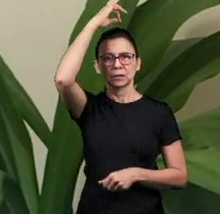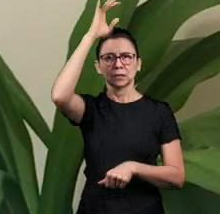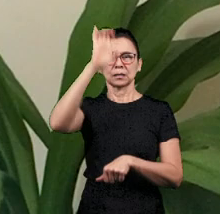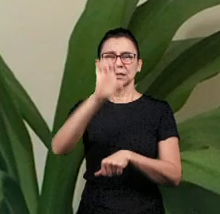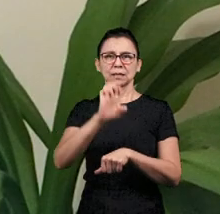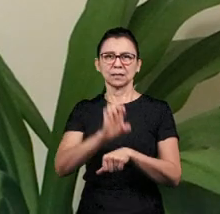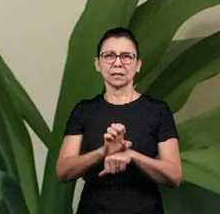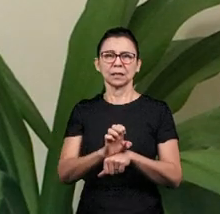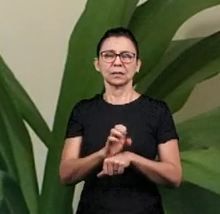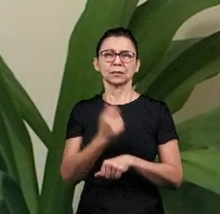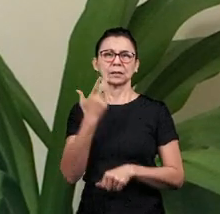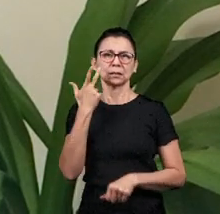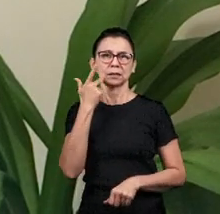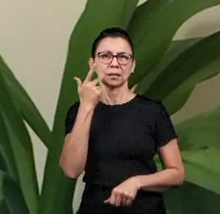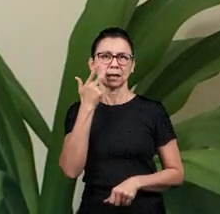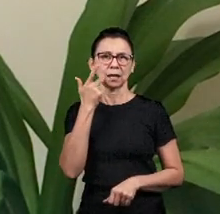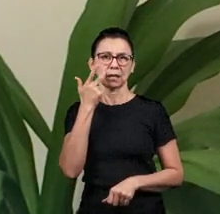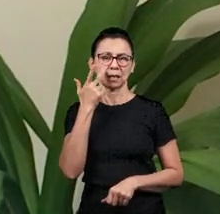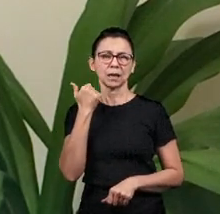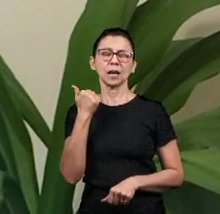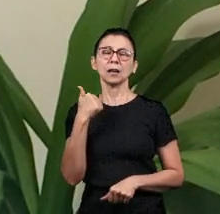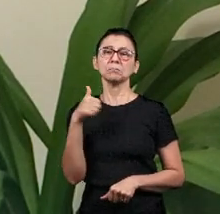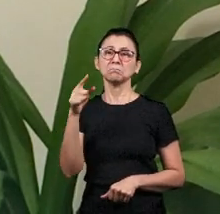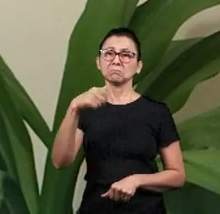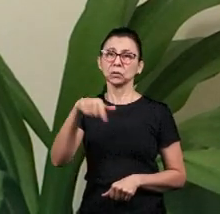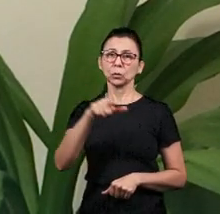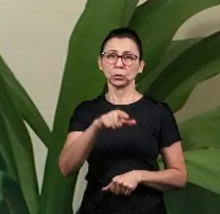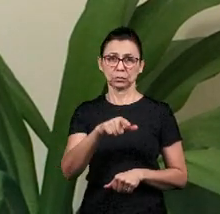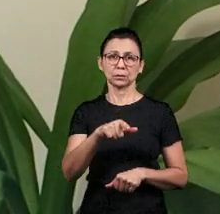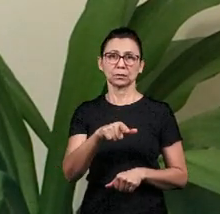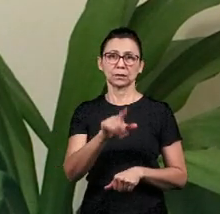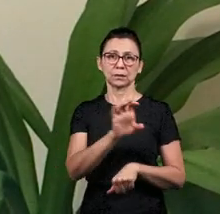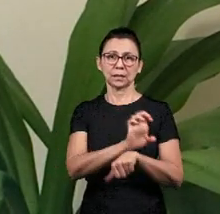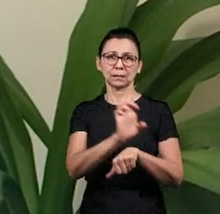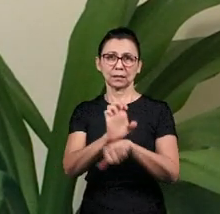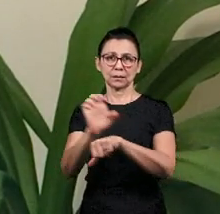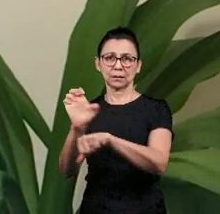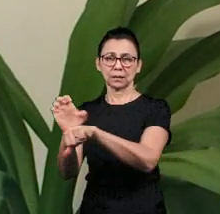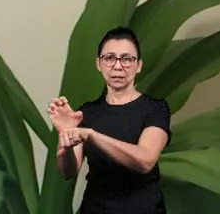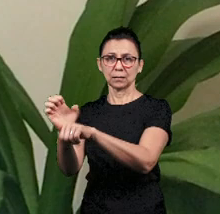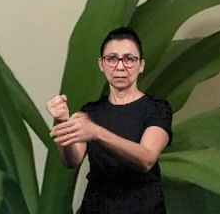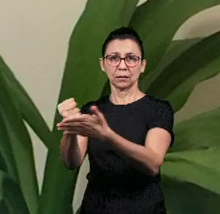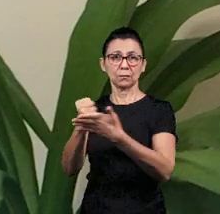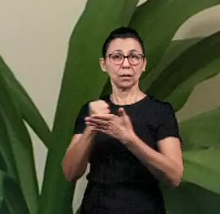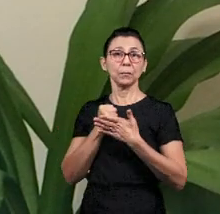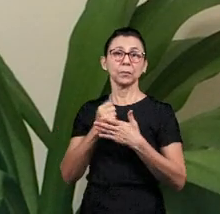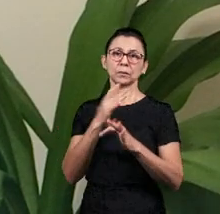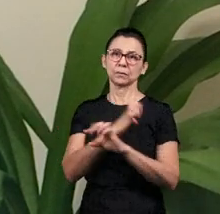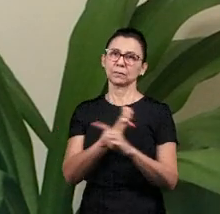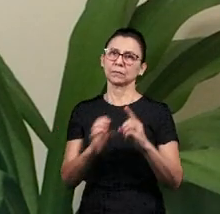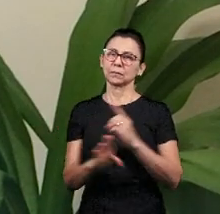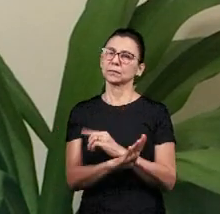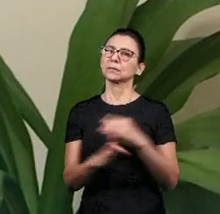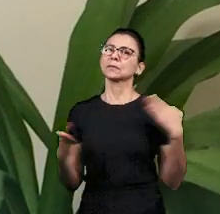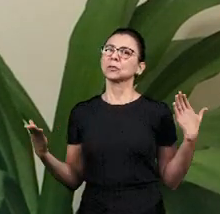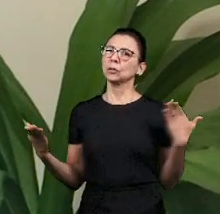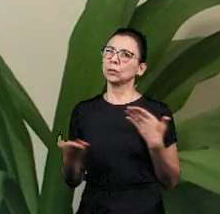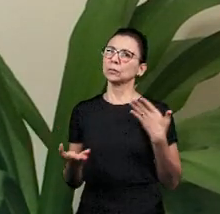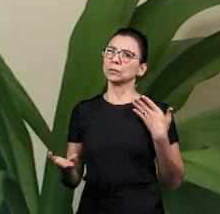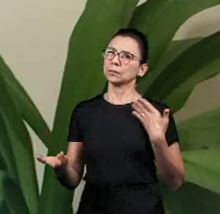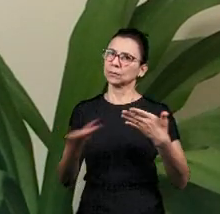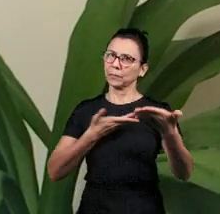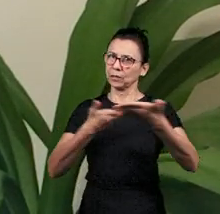principaux collaborateurs des sujets de cette école biblique dominicale d'aujourd'hui. Et aussi, nous